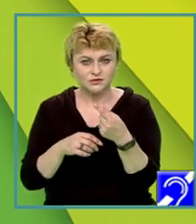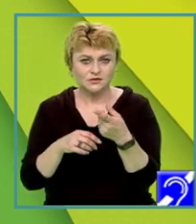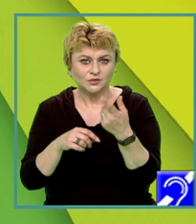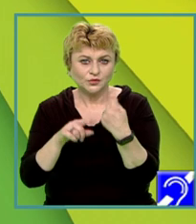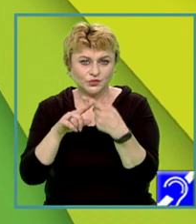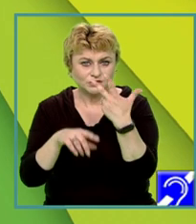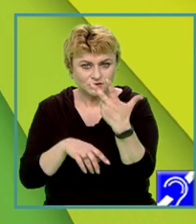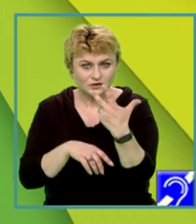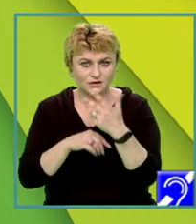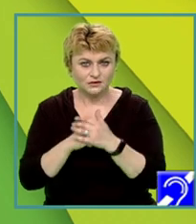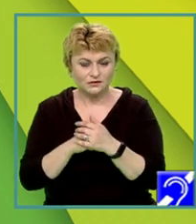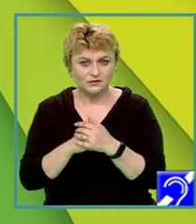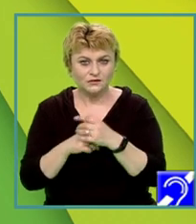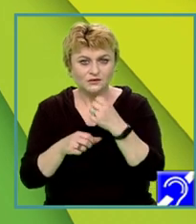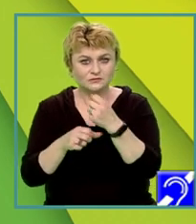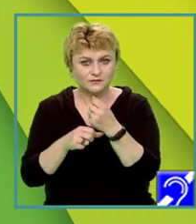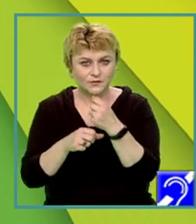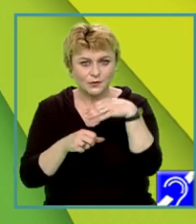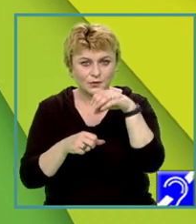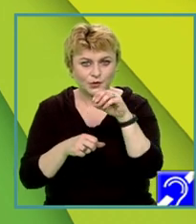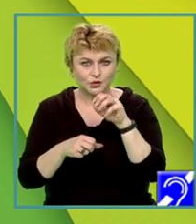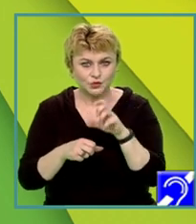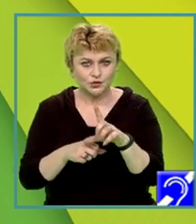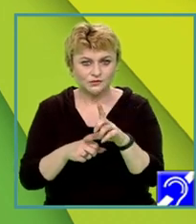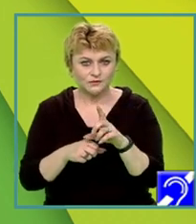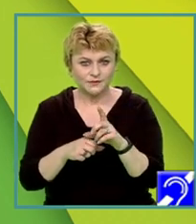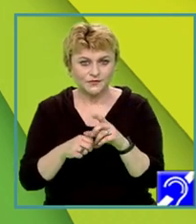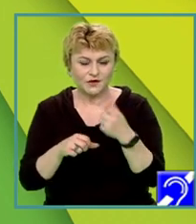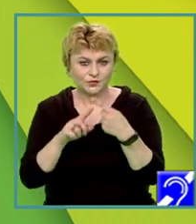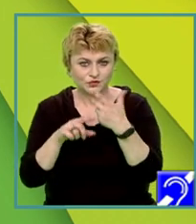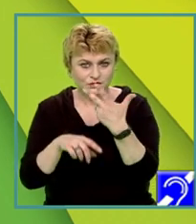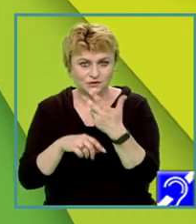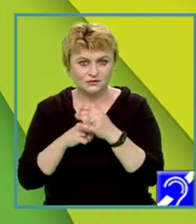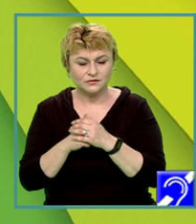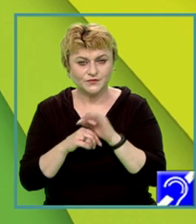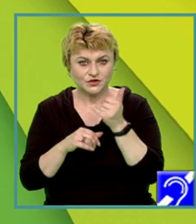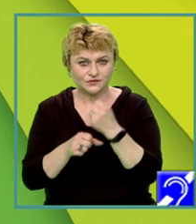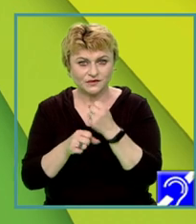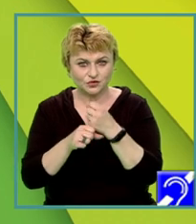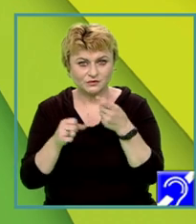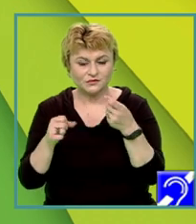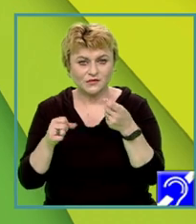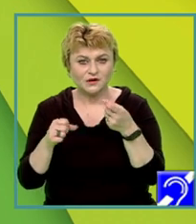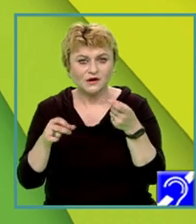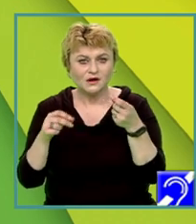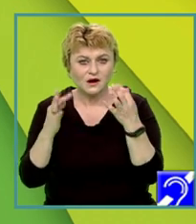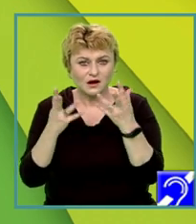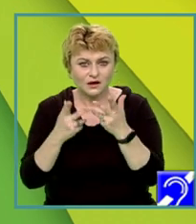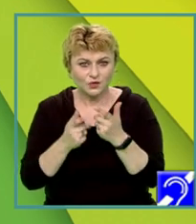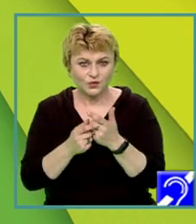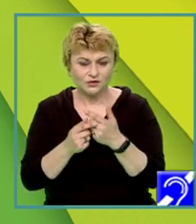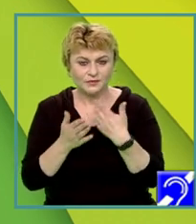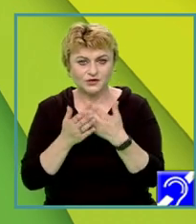cu sărac modul de zero plus 3 sau Modul de 1 plus 3 efectuând calculele întâi pentru